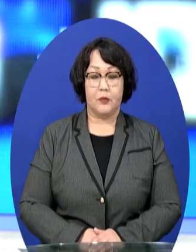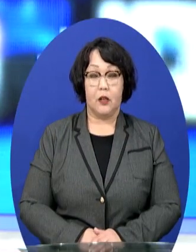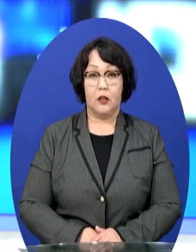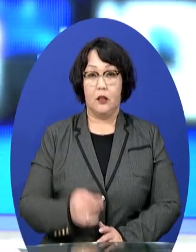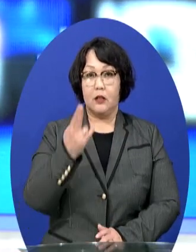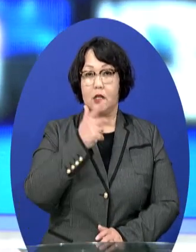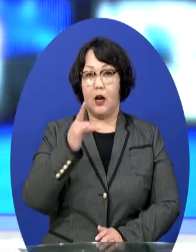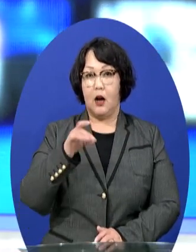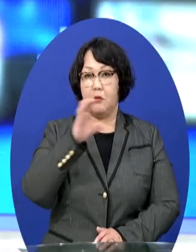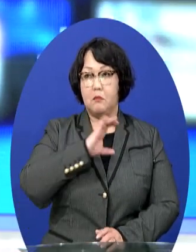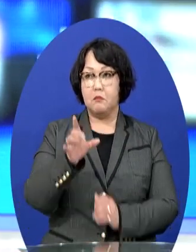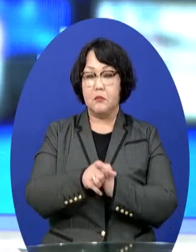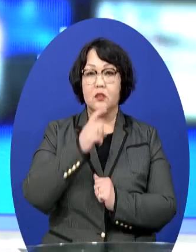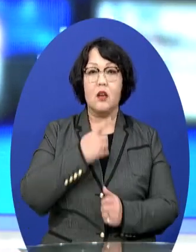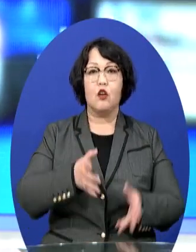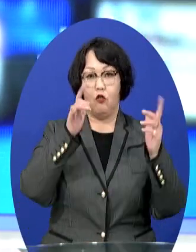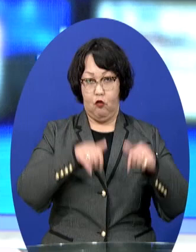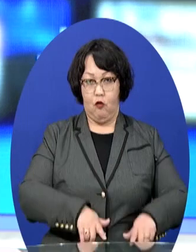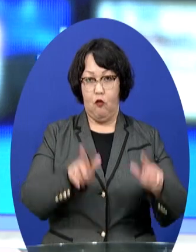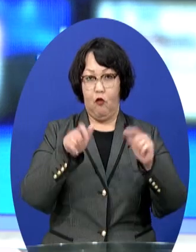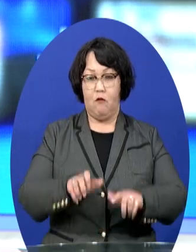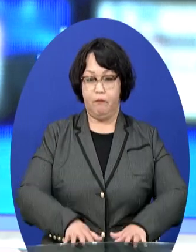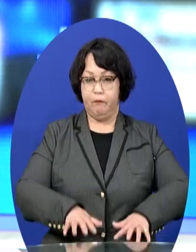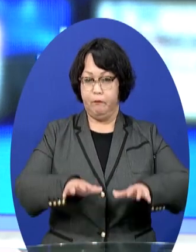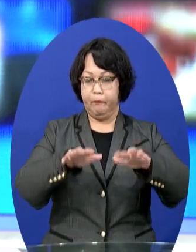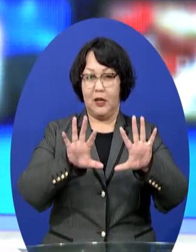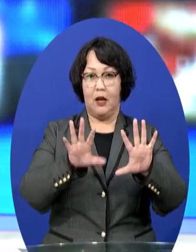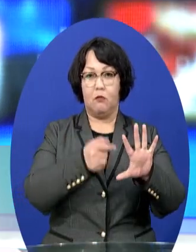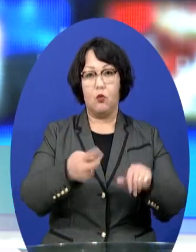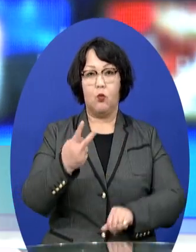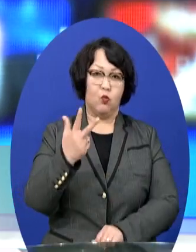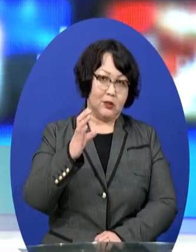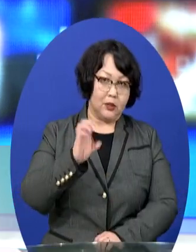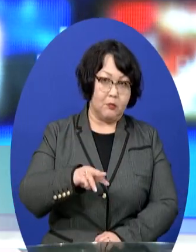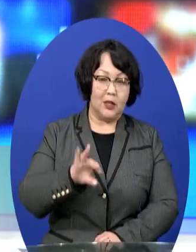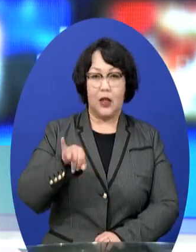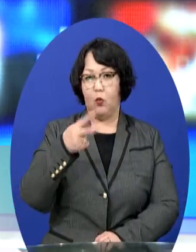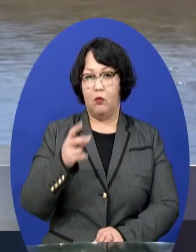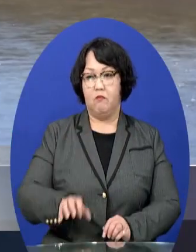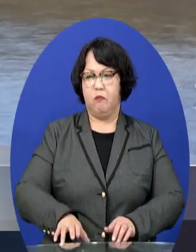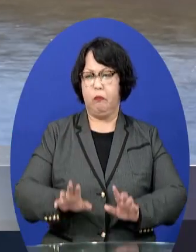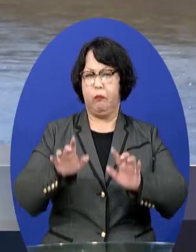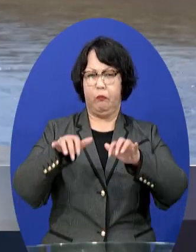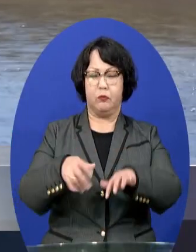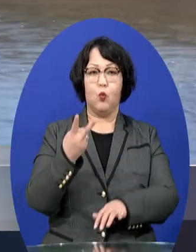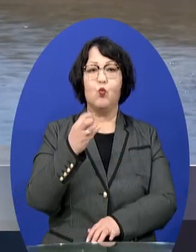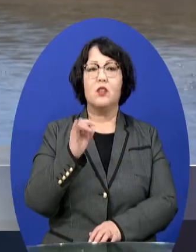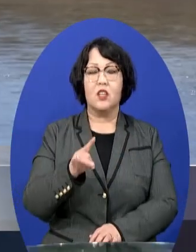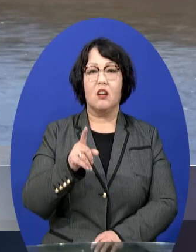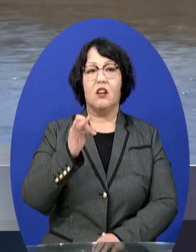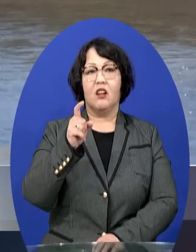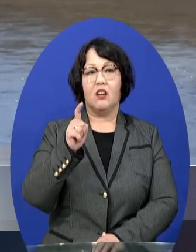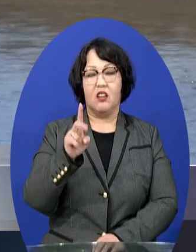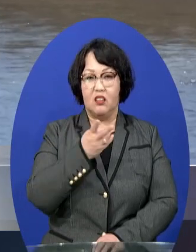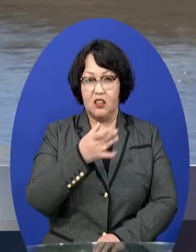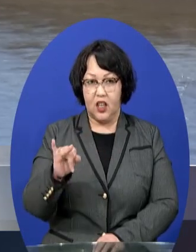Цагурийн байгууллагаас өгч байгаа мэдээллээр голууд үерийн төвшин 10-23 см даван үерлэж байна. Их хинтийн нурууны өвөр